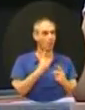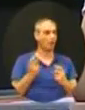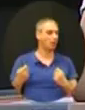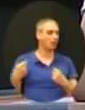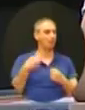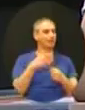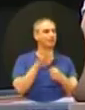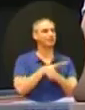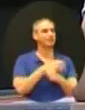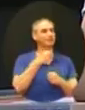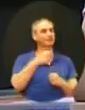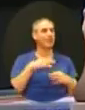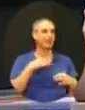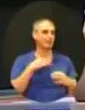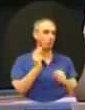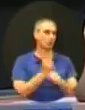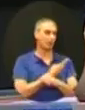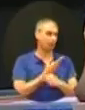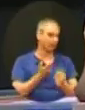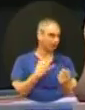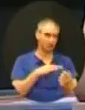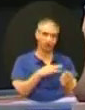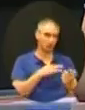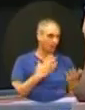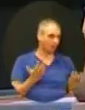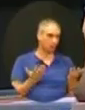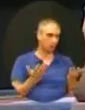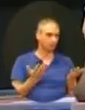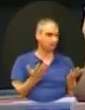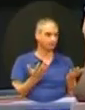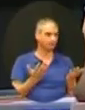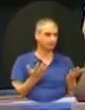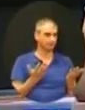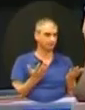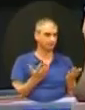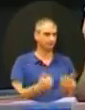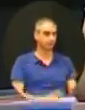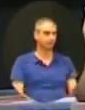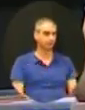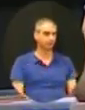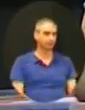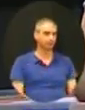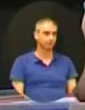מכוסה בסל הבריאות הרגיל שלנו, אז